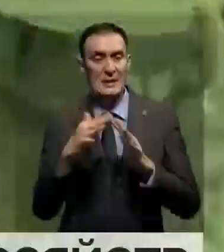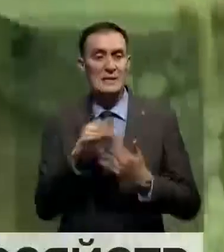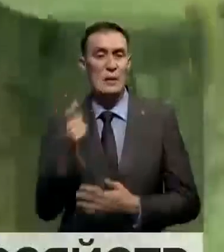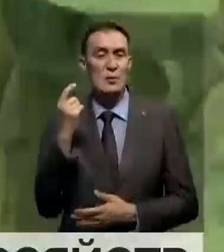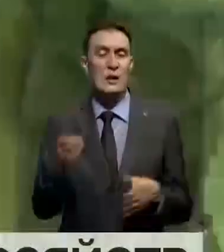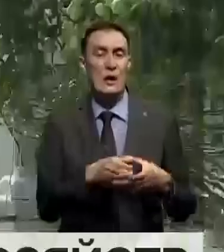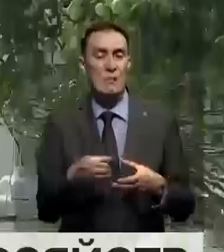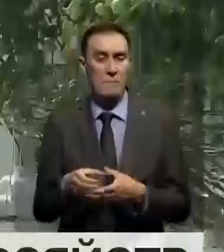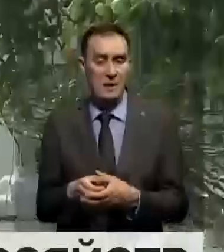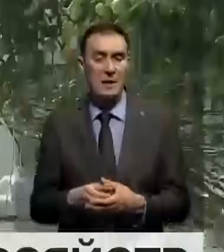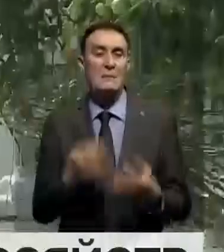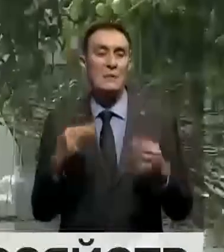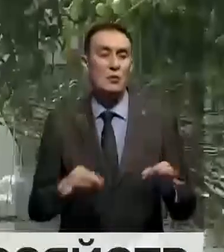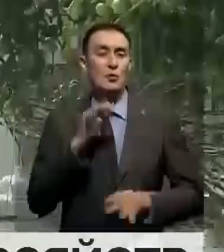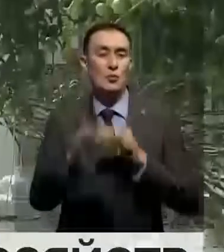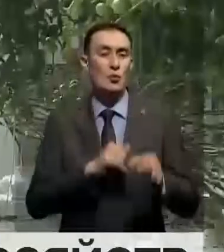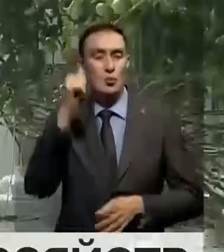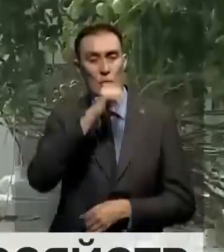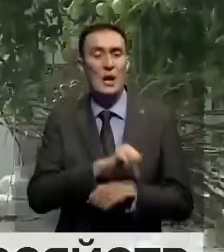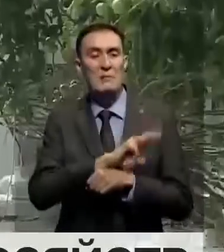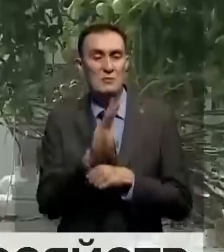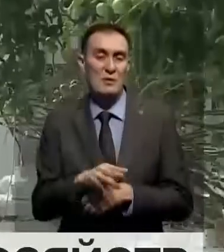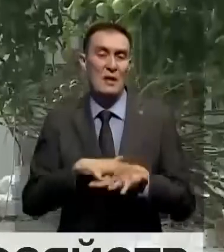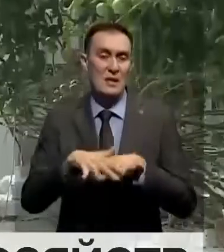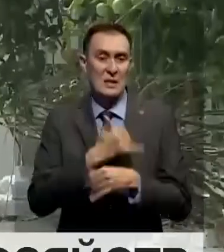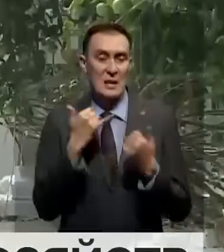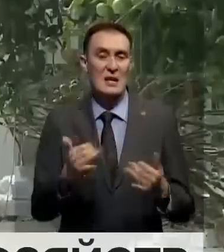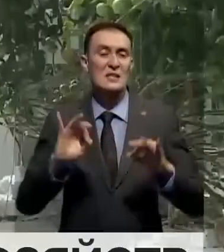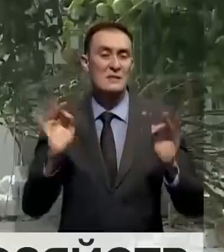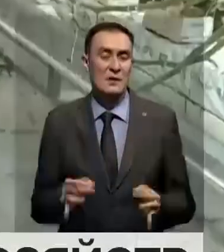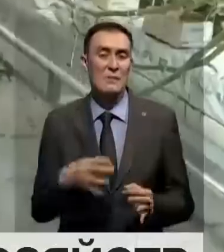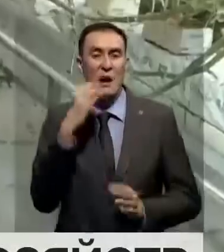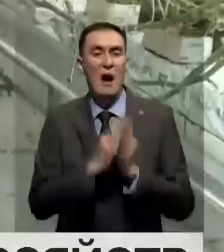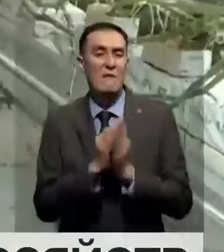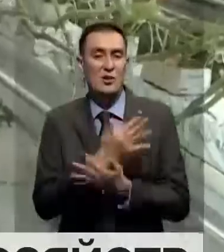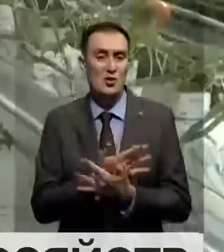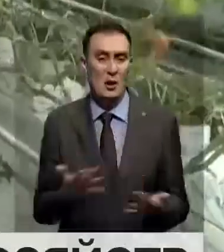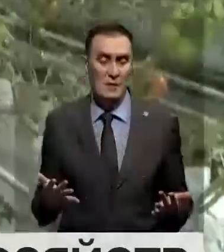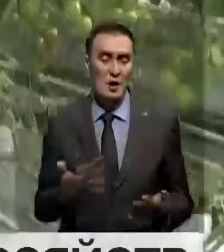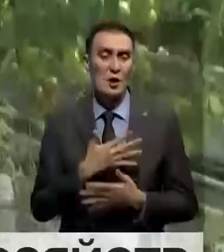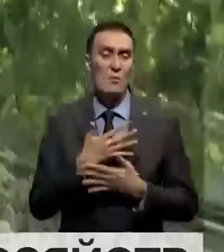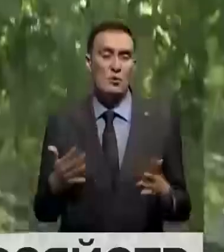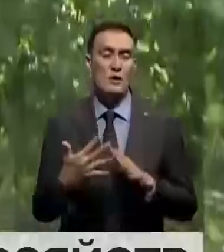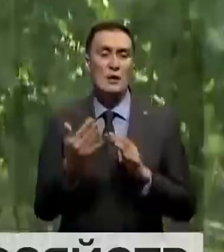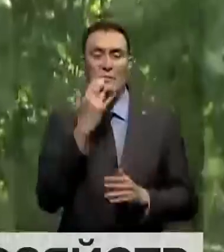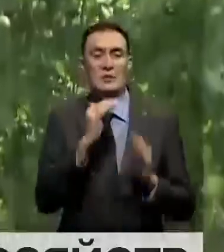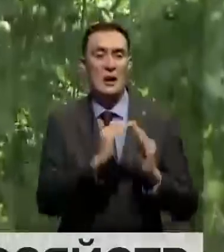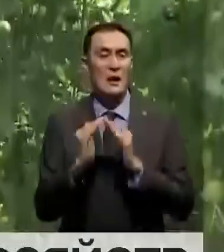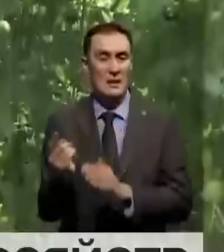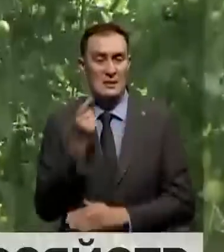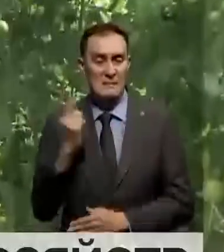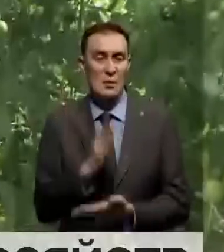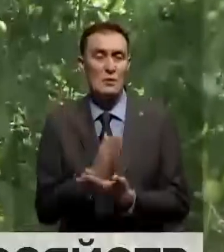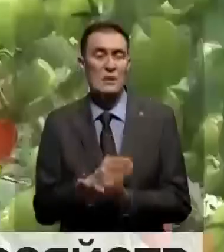отечественных сельхозпроизводителей и позволит круглый год обеспечивать население свежими овощами. Большинство тепличных хозяйств в